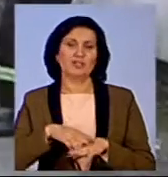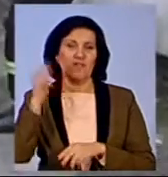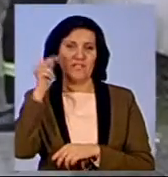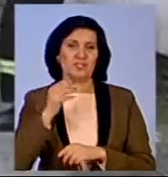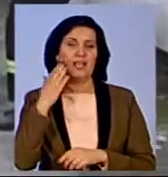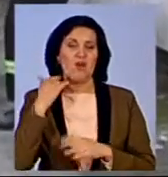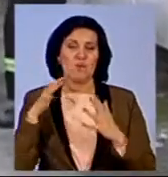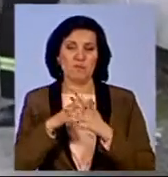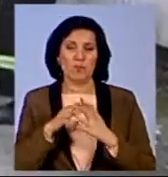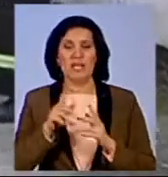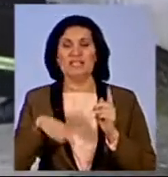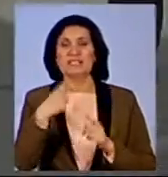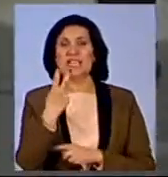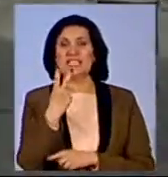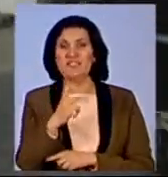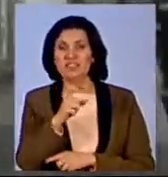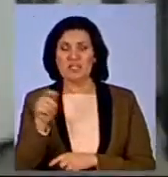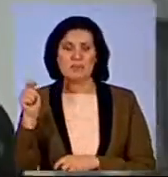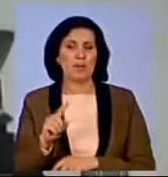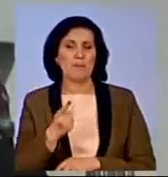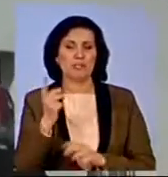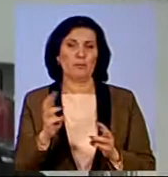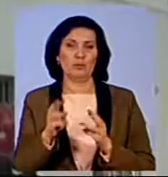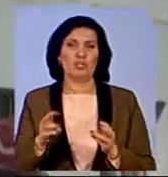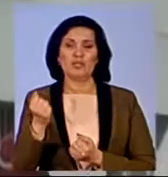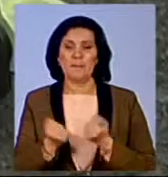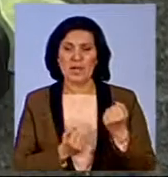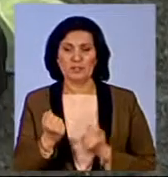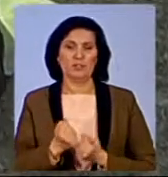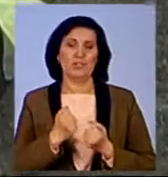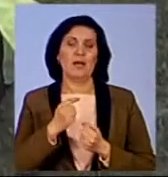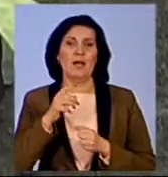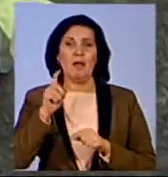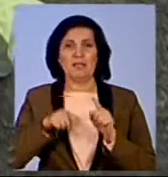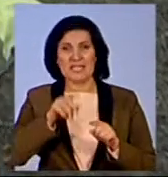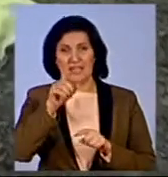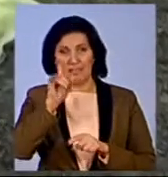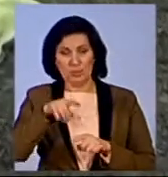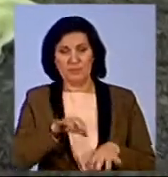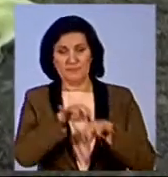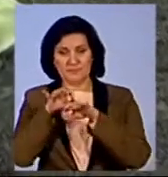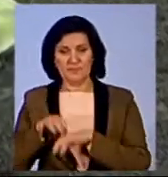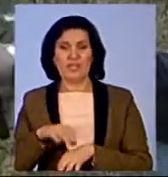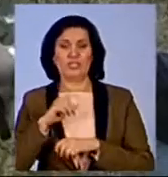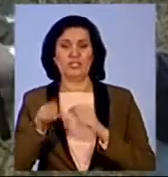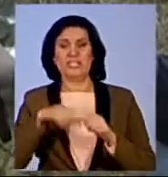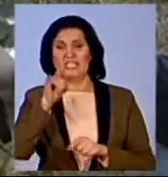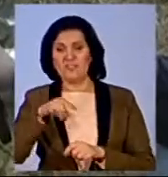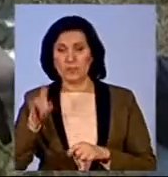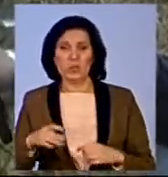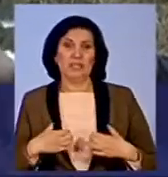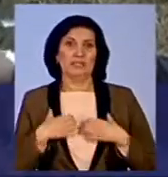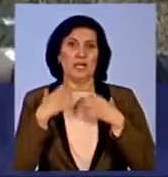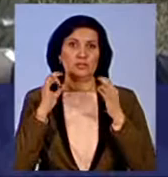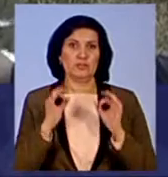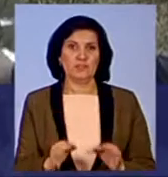За 2 хвилини на місце події прибуває перша пожежна машина. Частину людей евакуюють через вікно. Серед них медсестра Марина Осташ. Страшно,